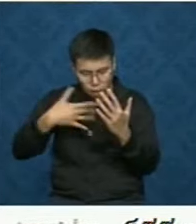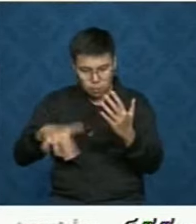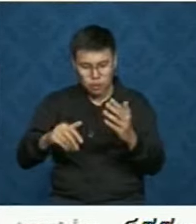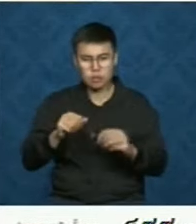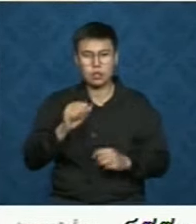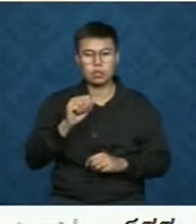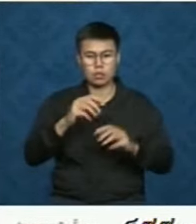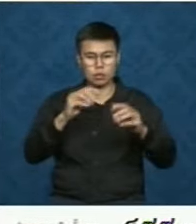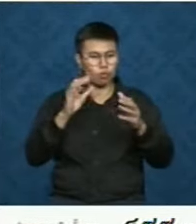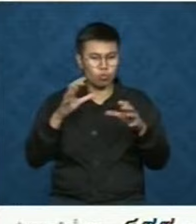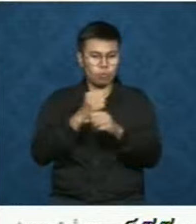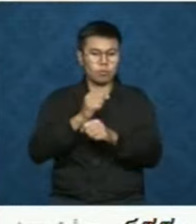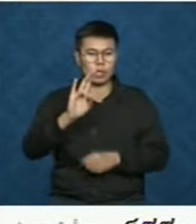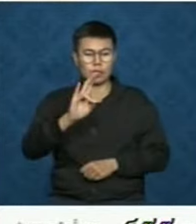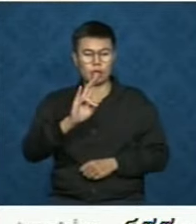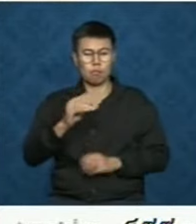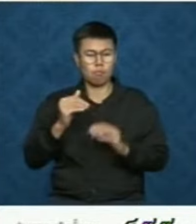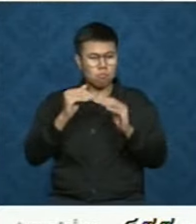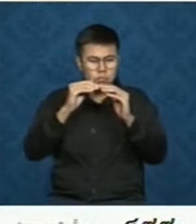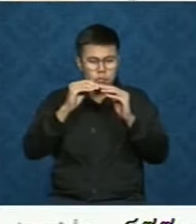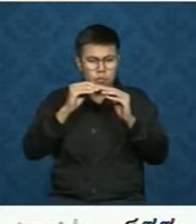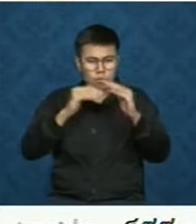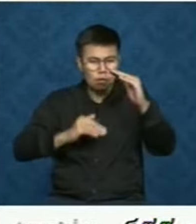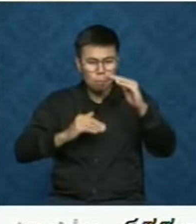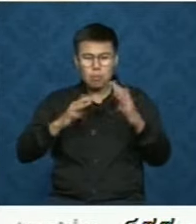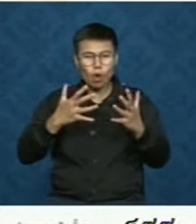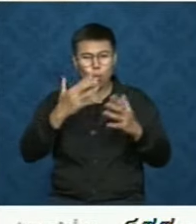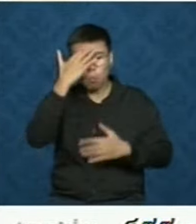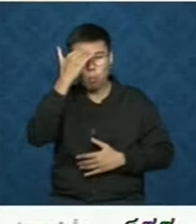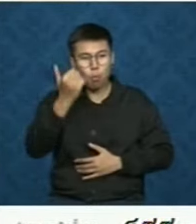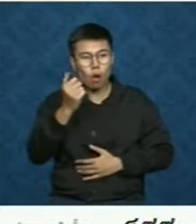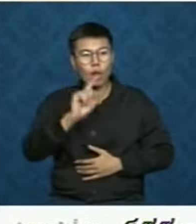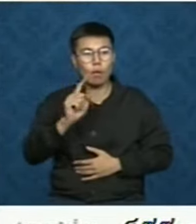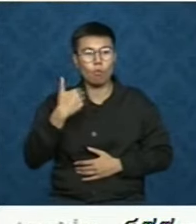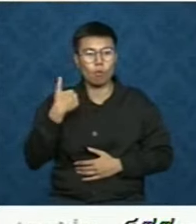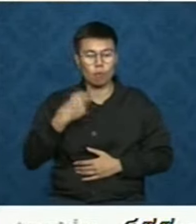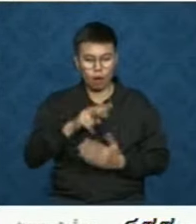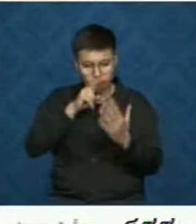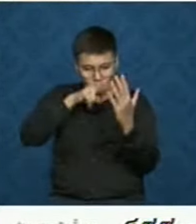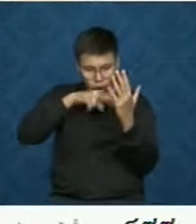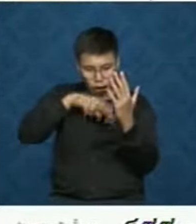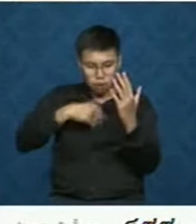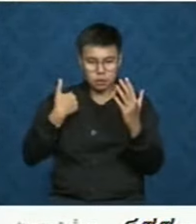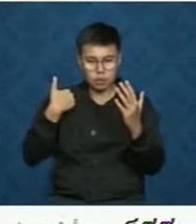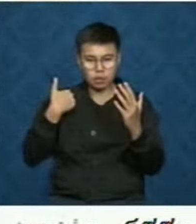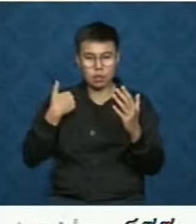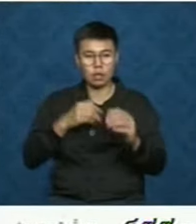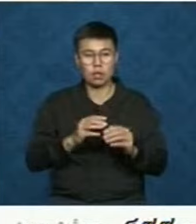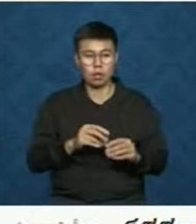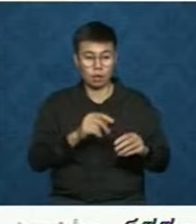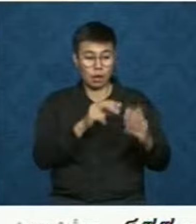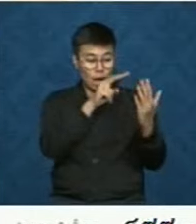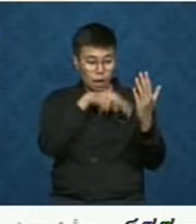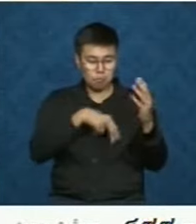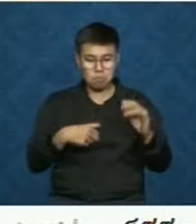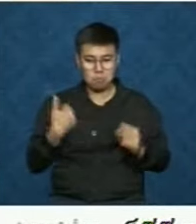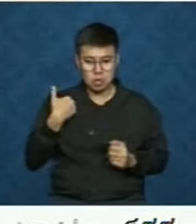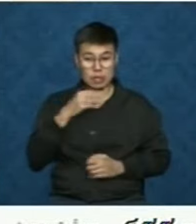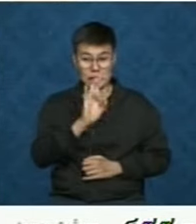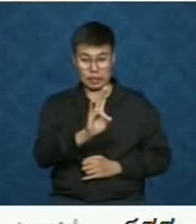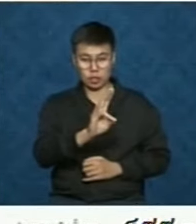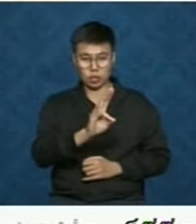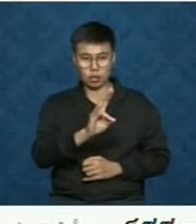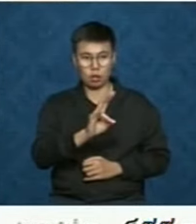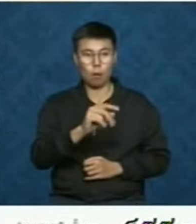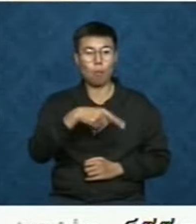เอ๊ะตกลงตัวเลขที่มันไม่เท่ากันเนี่ยมันเพราะอะไรนะครับผมไปอ่านรายละเอียดก็พบว่ากรณีของ 7ร่างนั้นเนี่ยจะประกอบไปด้วยร่างพระ